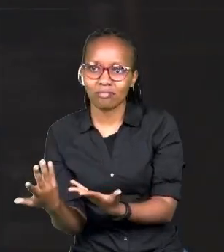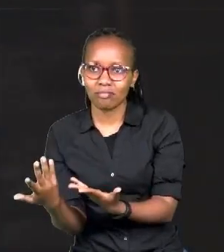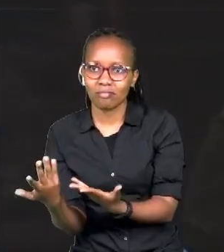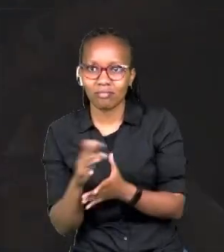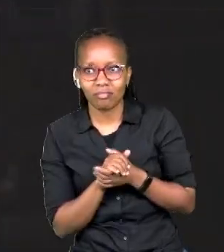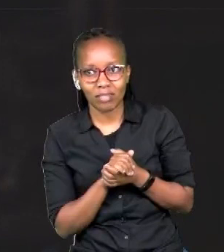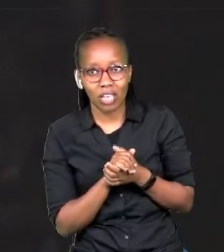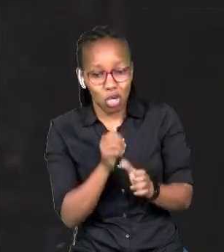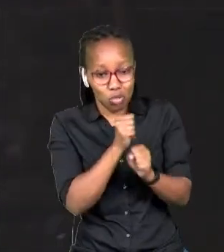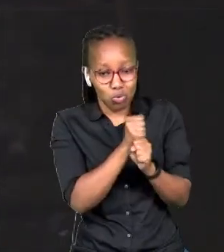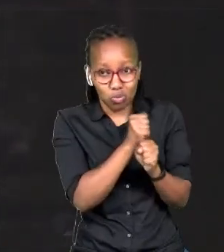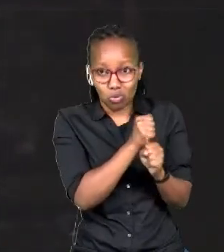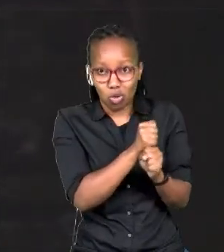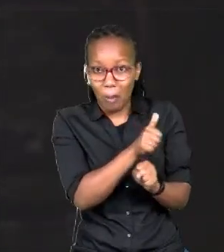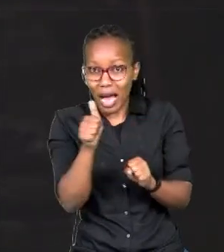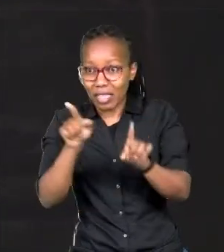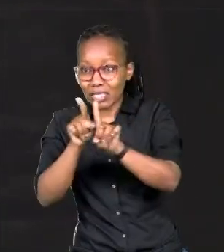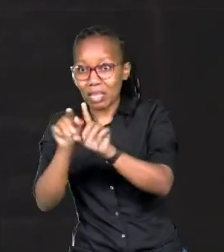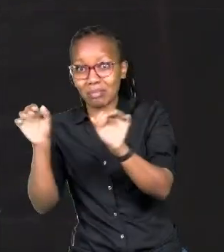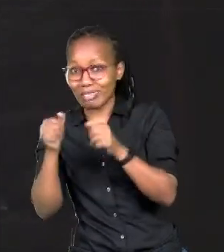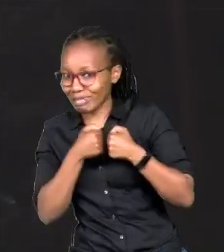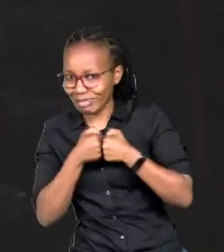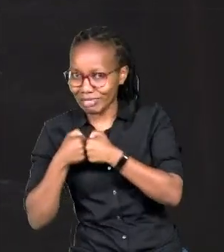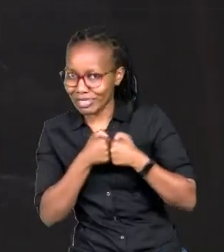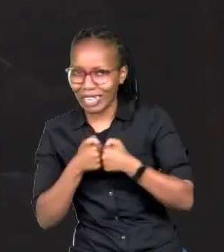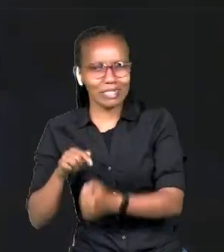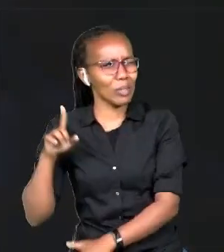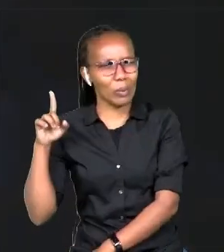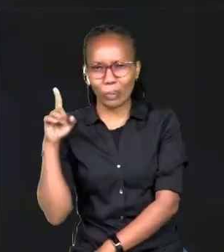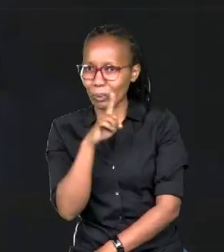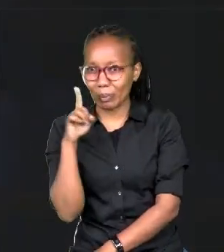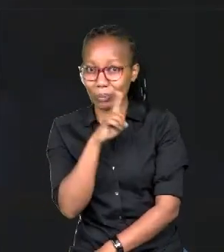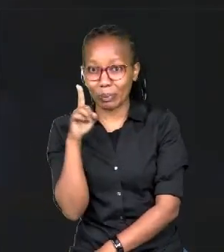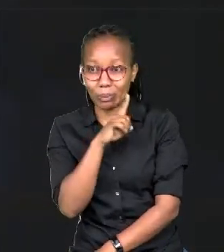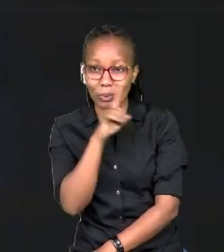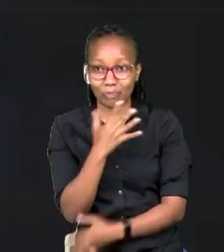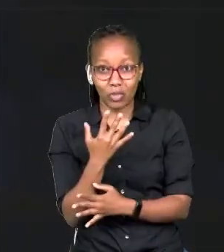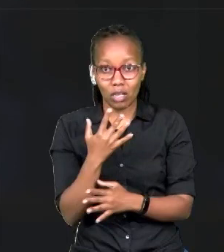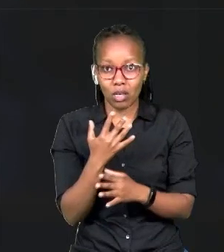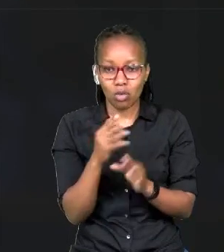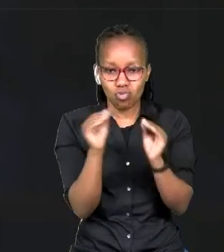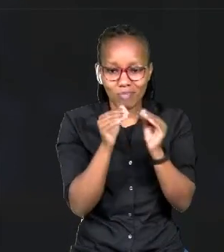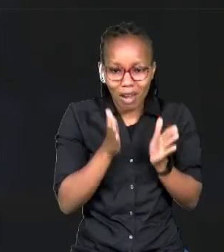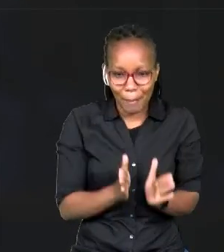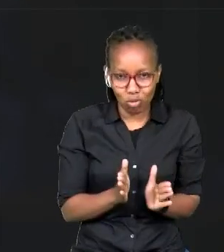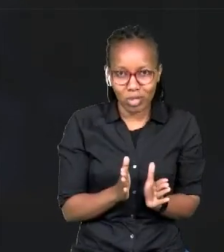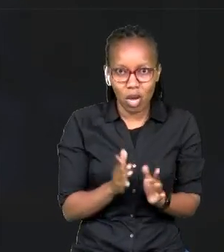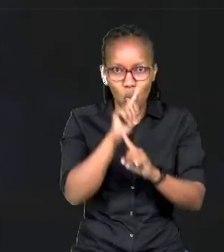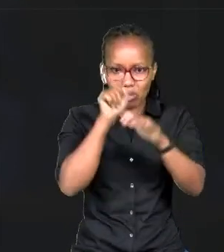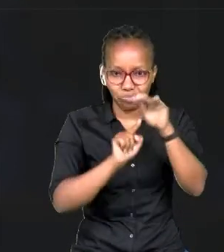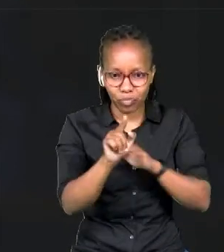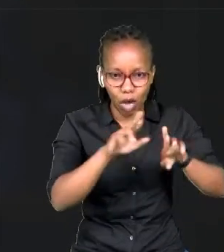any other job, the challenges they encounter here are heartbreaking. Unapatana na mtu analeta shida, mkiingia kwa